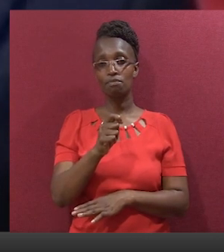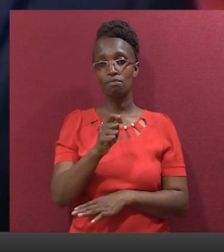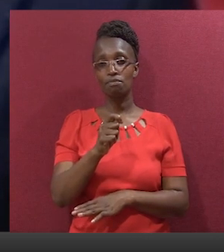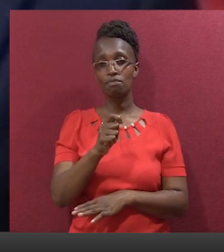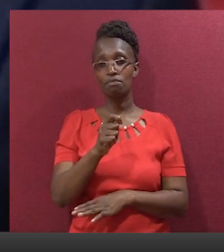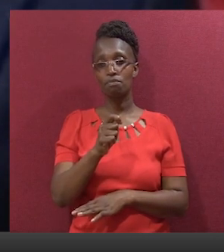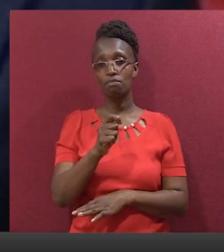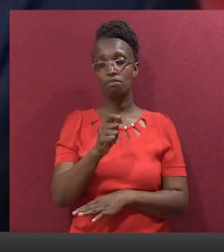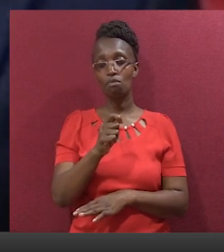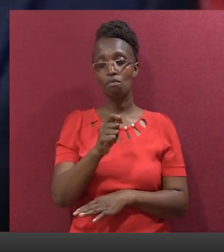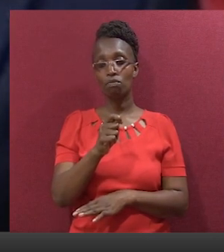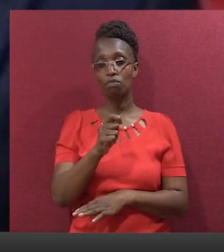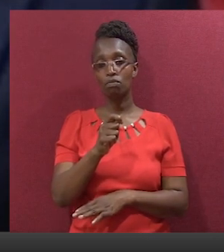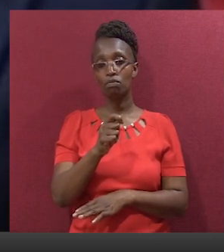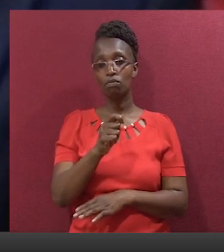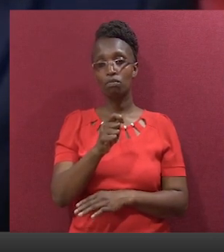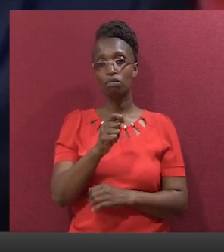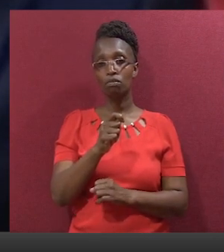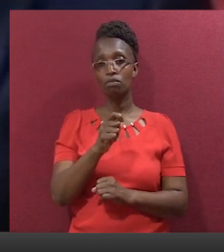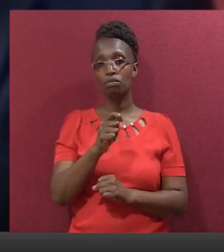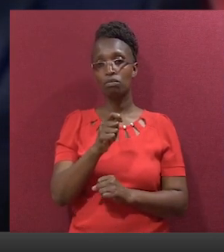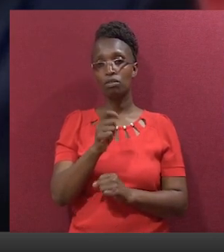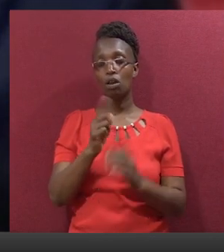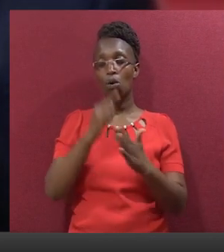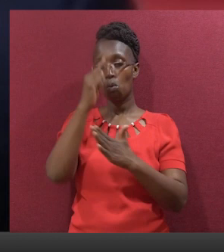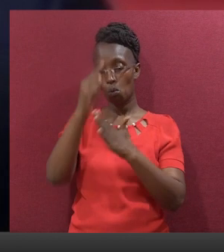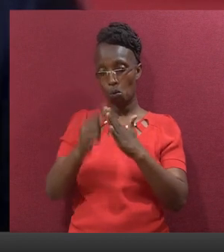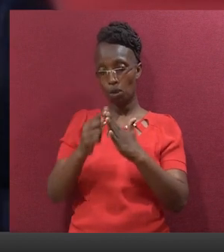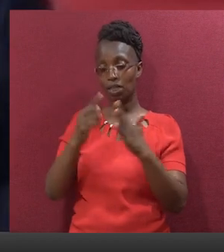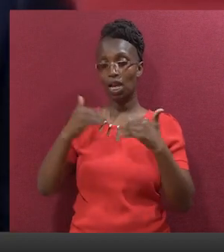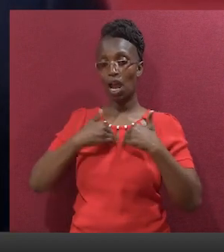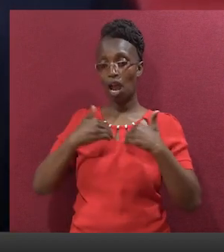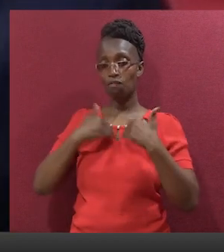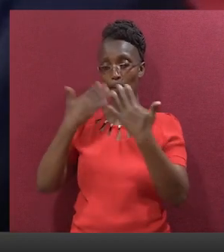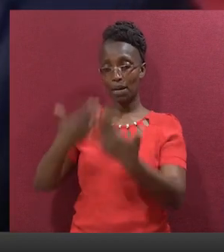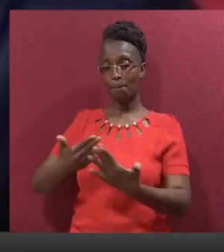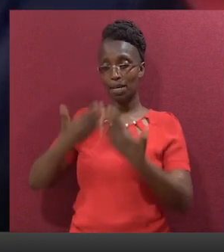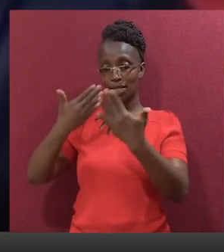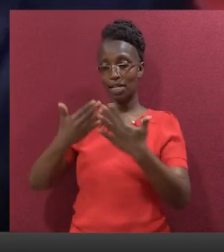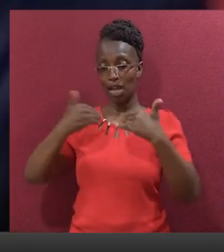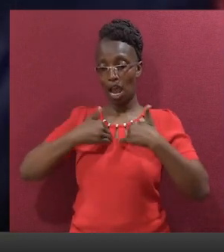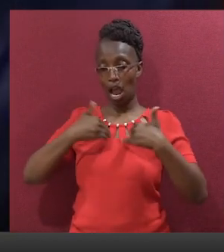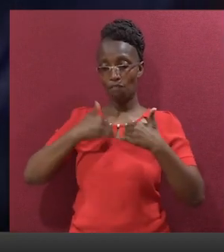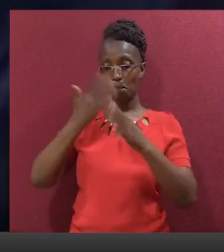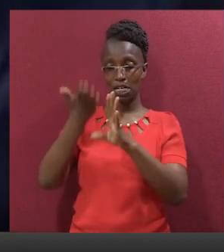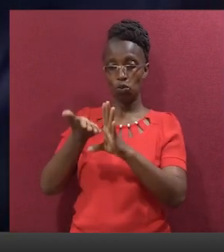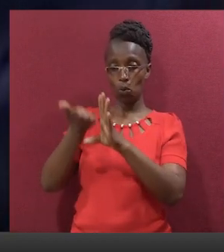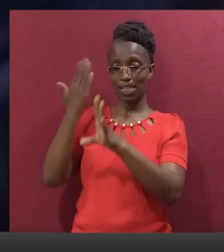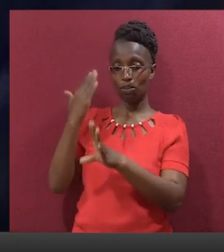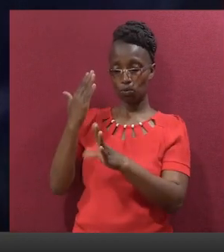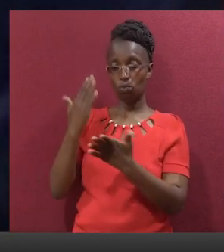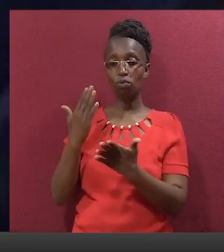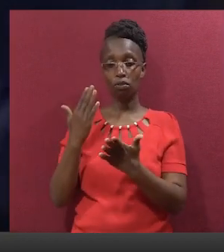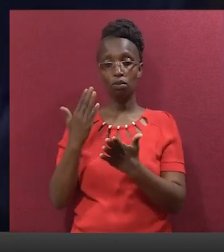against Honorable Metheka Linturi or Senator Linturi was actually withdrawn by the office